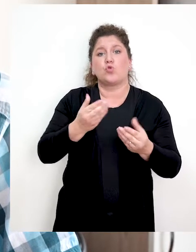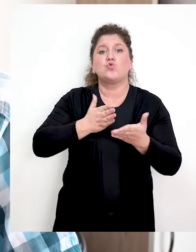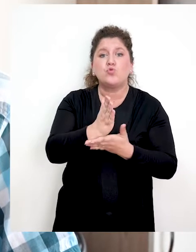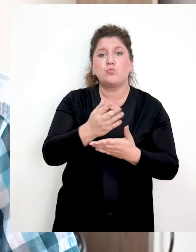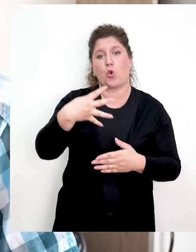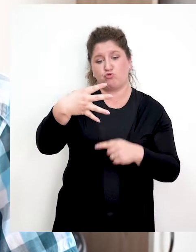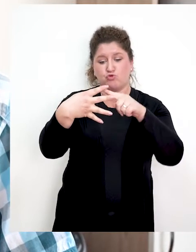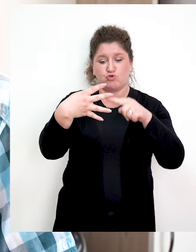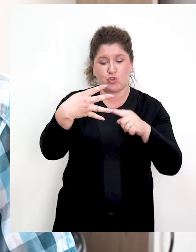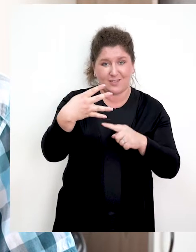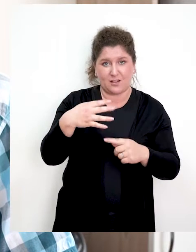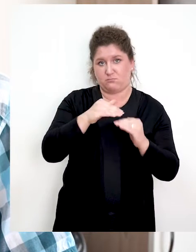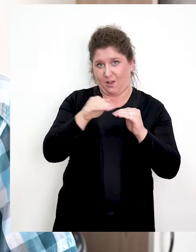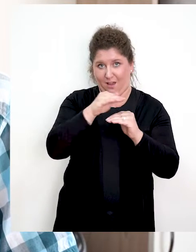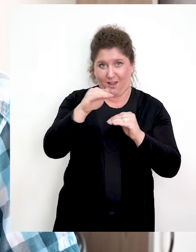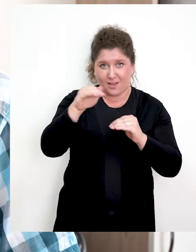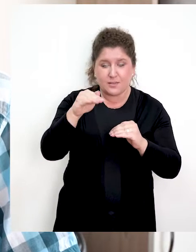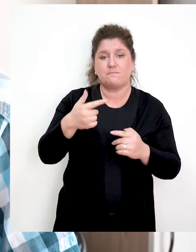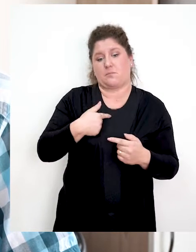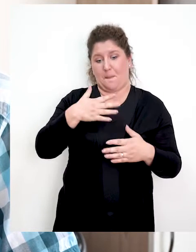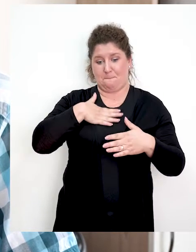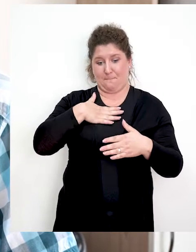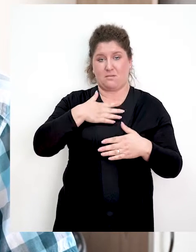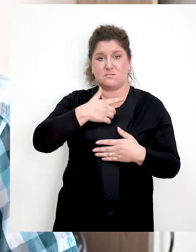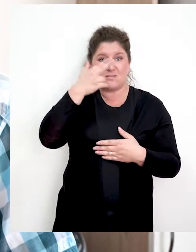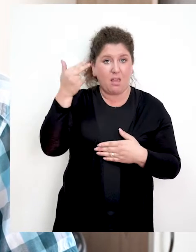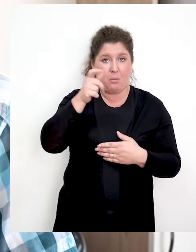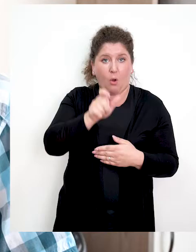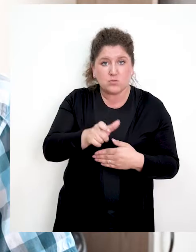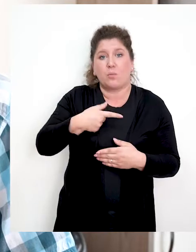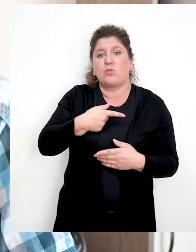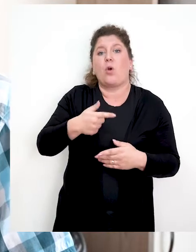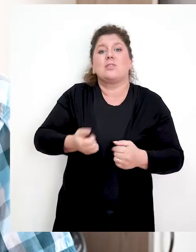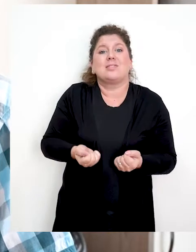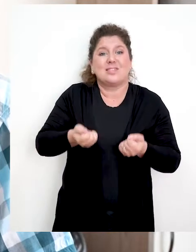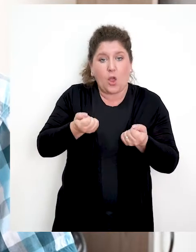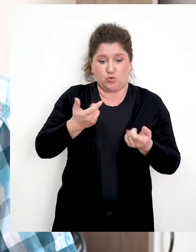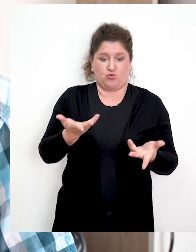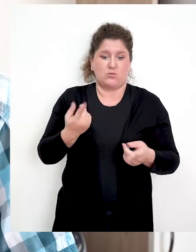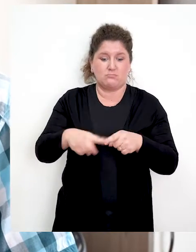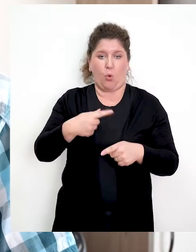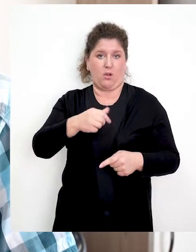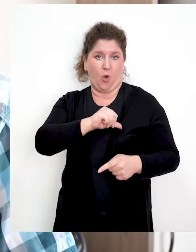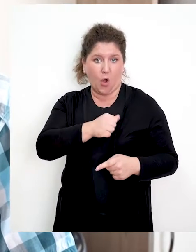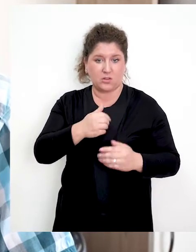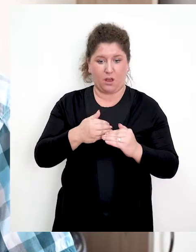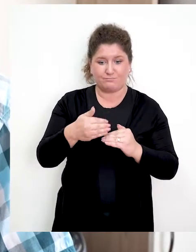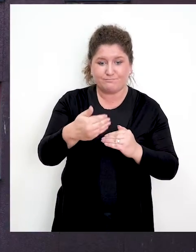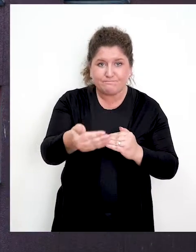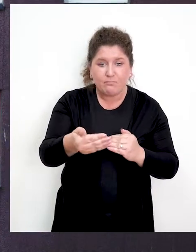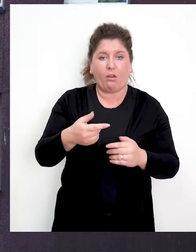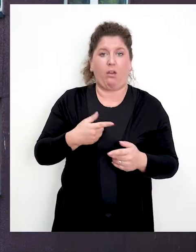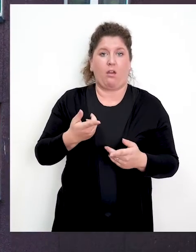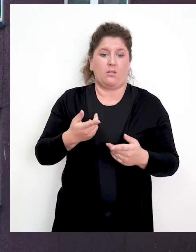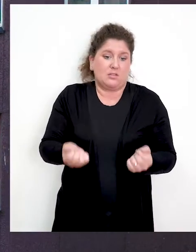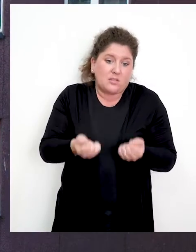kata. Tako da je meni kao slijepoj osobi dosta teško već, budući da godine polako idu, se penjati